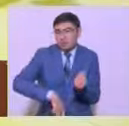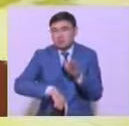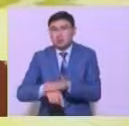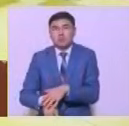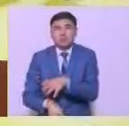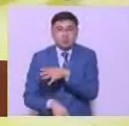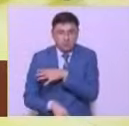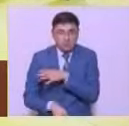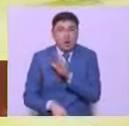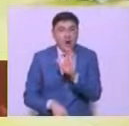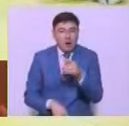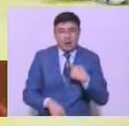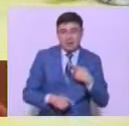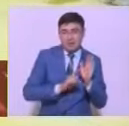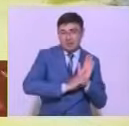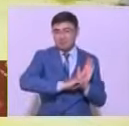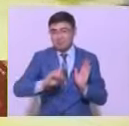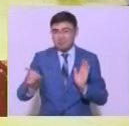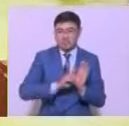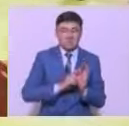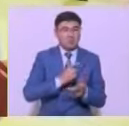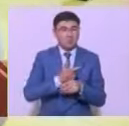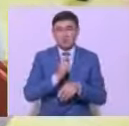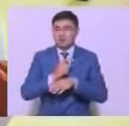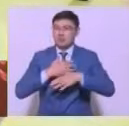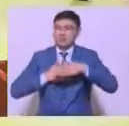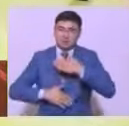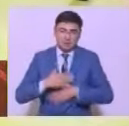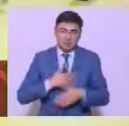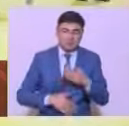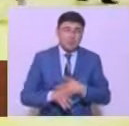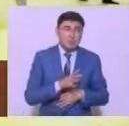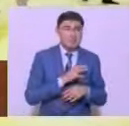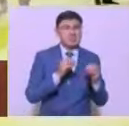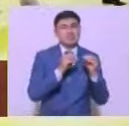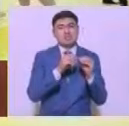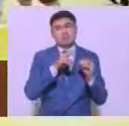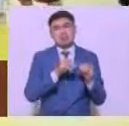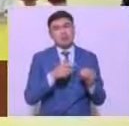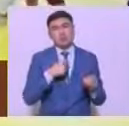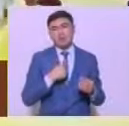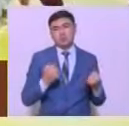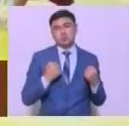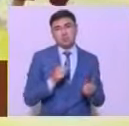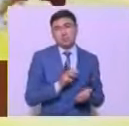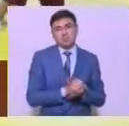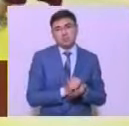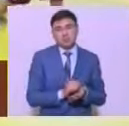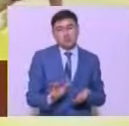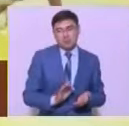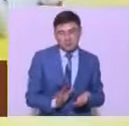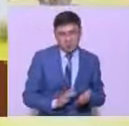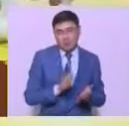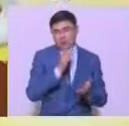келдім, өте қуаныштымын. 10-15 жылдың арасында осындай үздіктен кейін осындай дәрежелі екінші